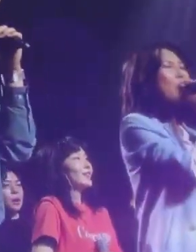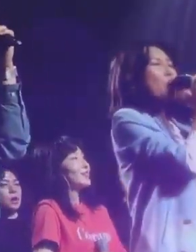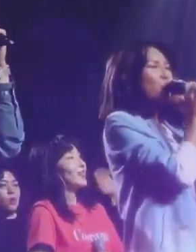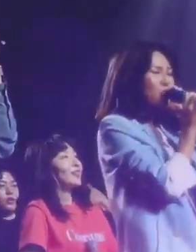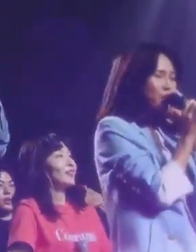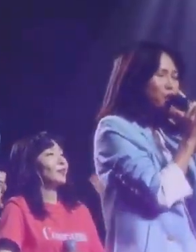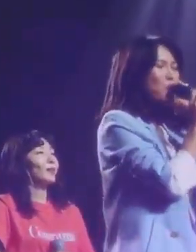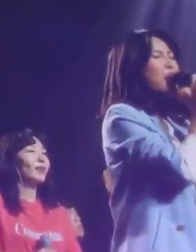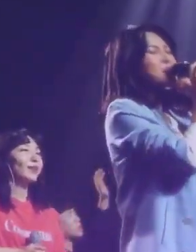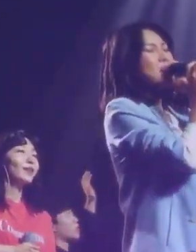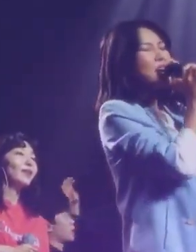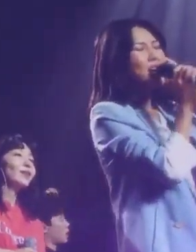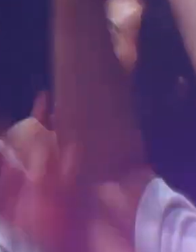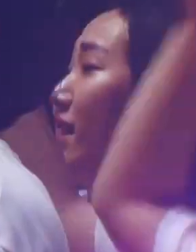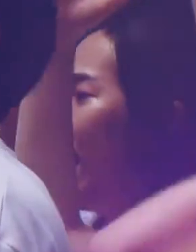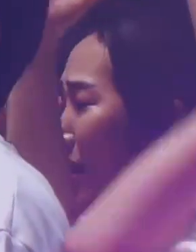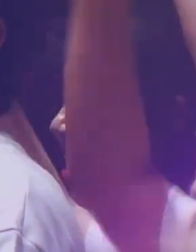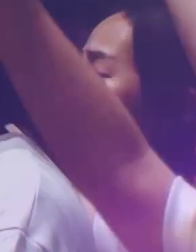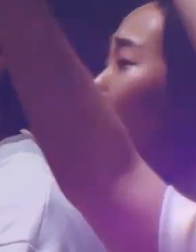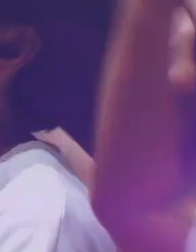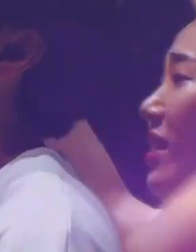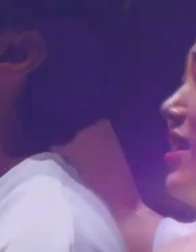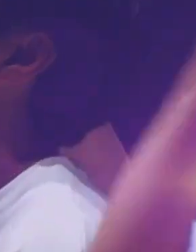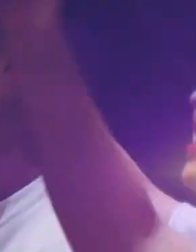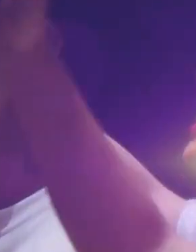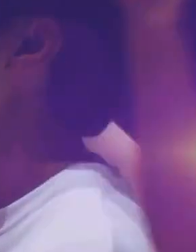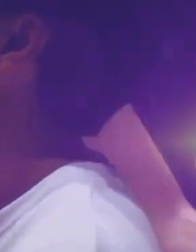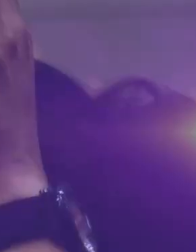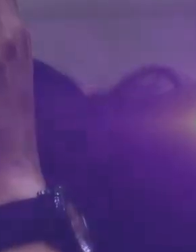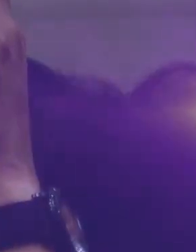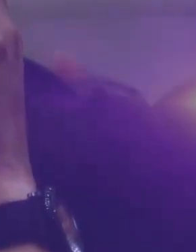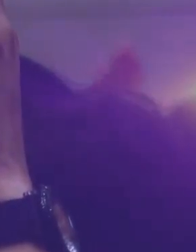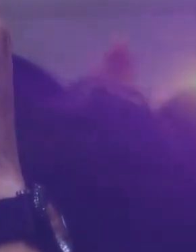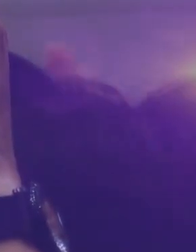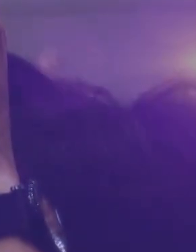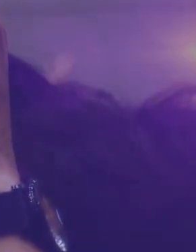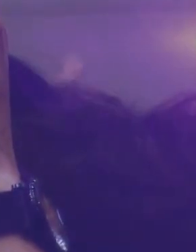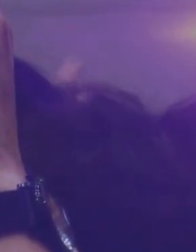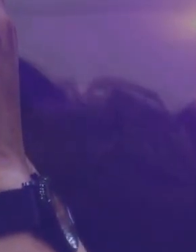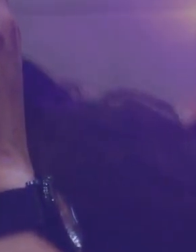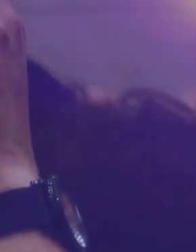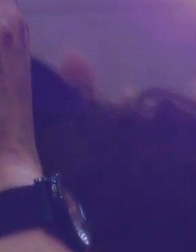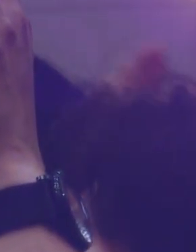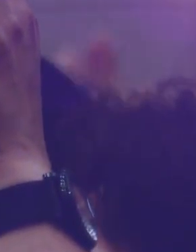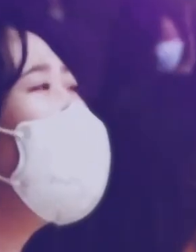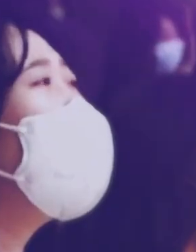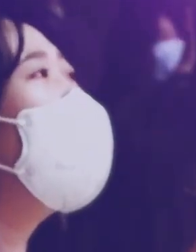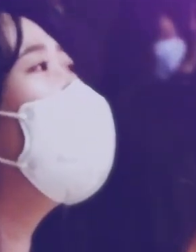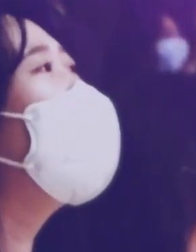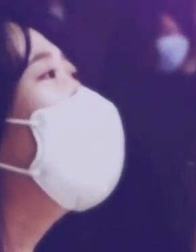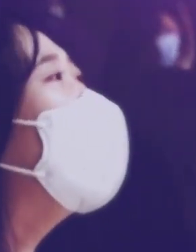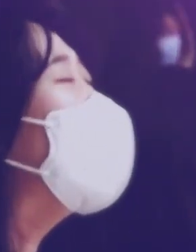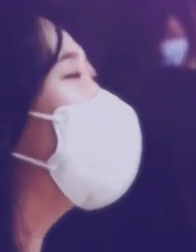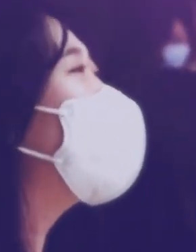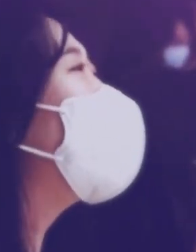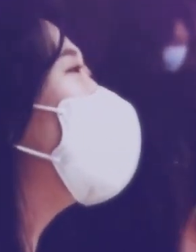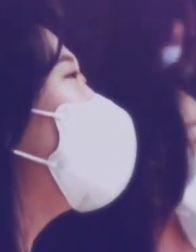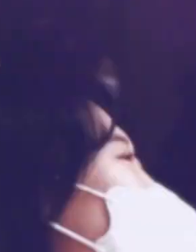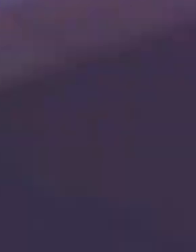온전한 예배를 위해서는 말씀과 기도로 나아가야 합니다. 찬양과 경배로 일어서야 합니다.